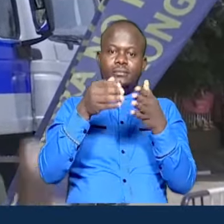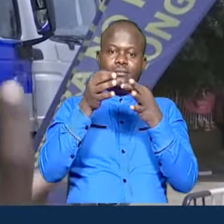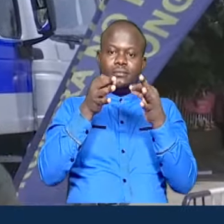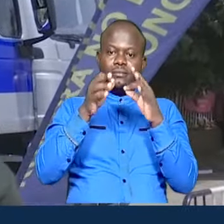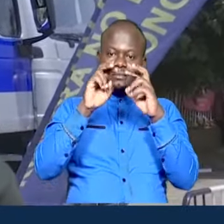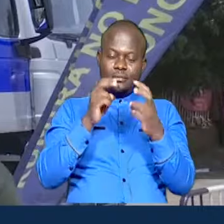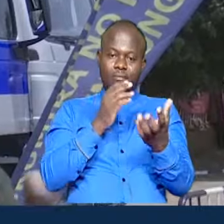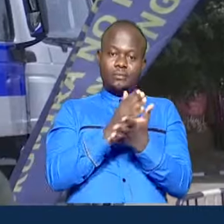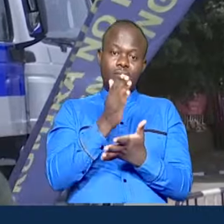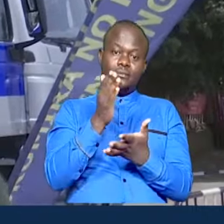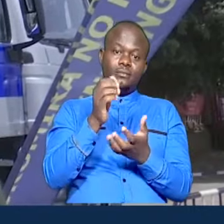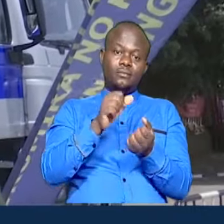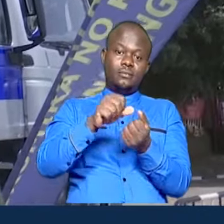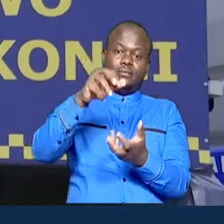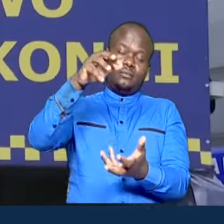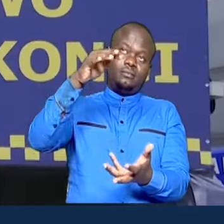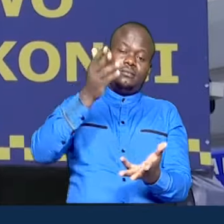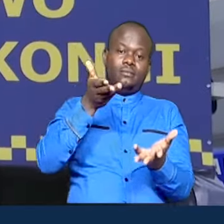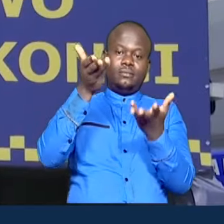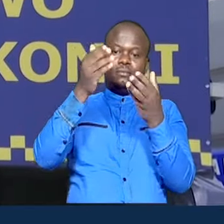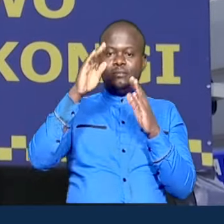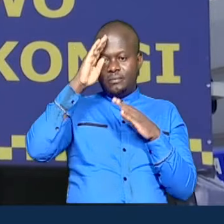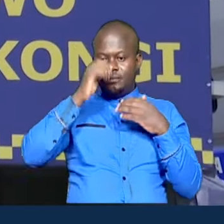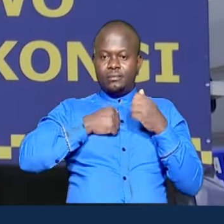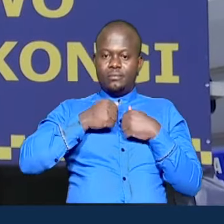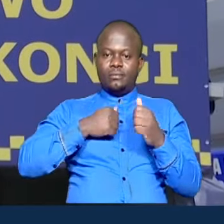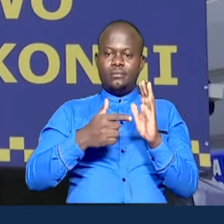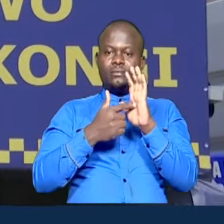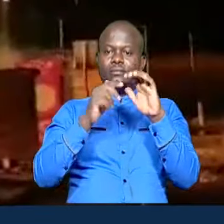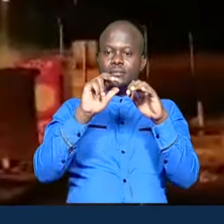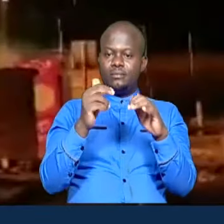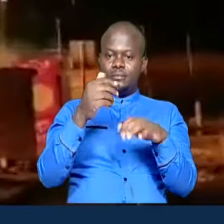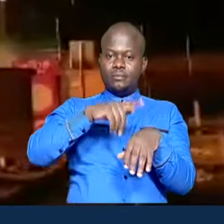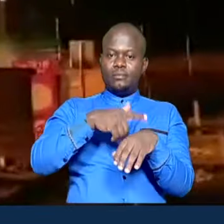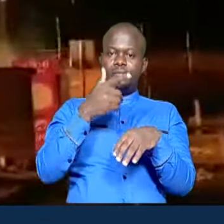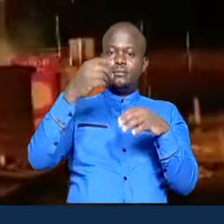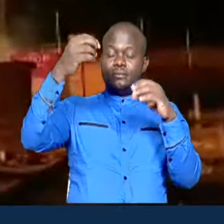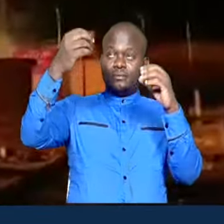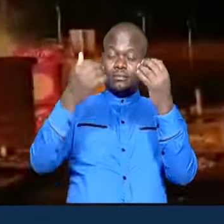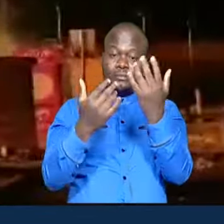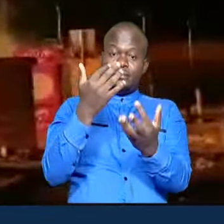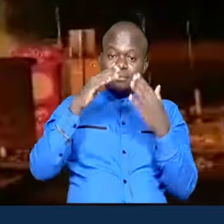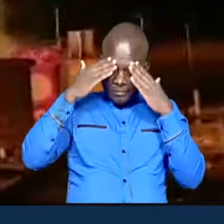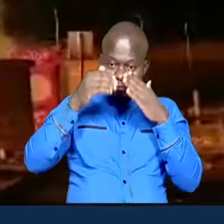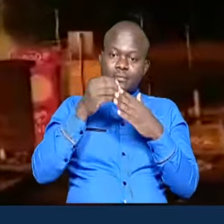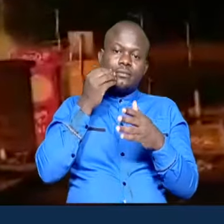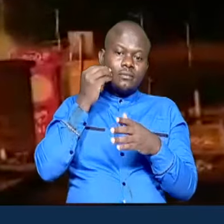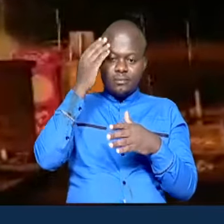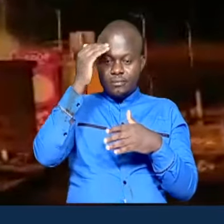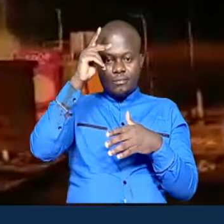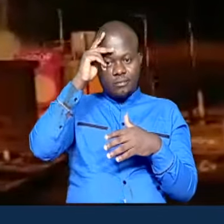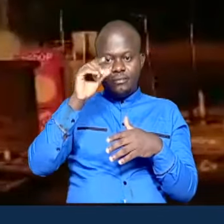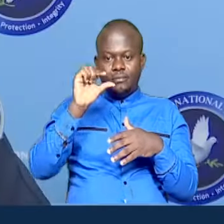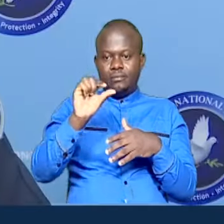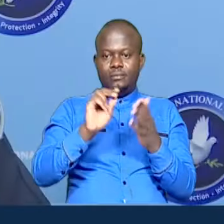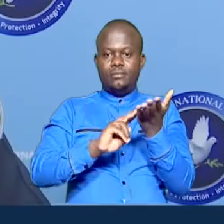buriya umwuka uba ukigira ute, uba ukizamuka. Polisi y'u Rwanda igaragaza ko muri iki gihe inkongi y'umuriro iri kwibasira ingo kubera ubumenyi buke mu